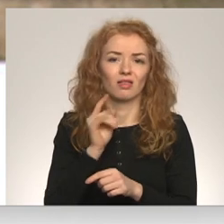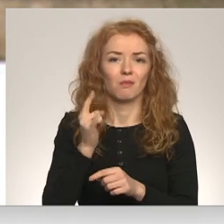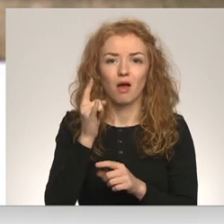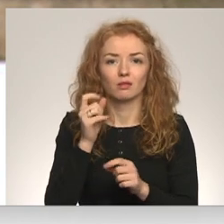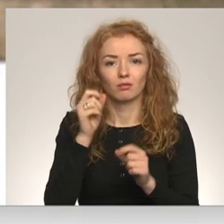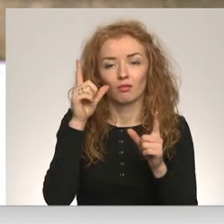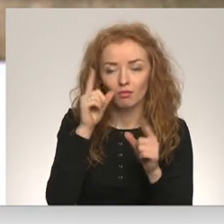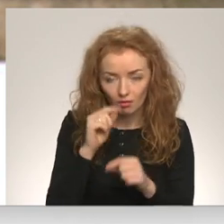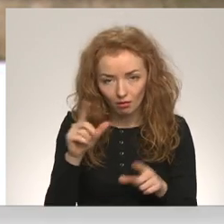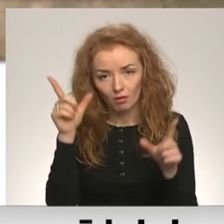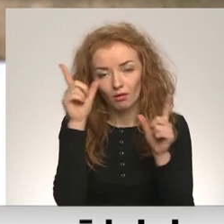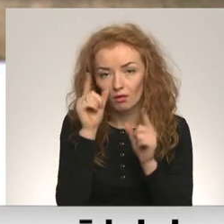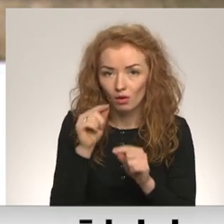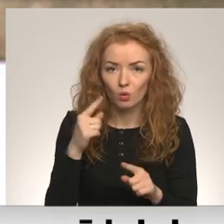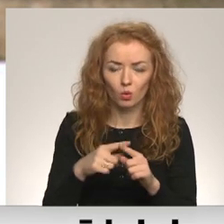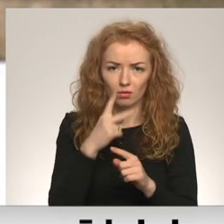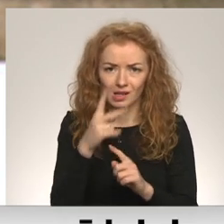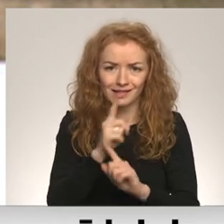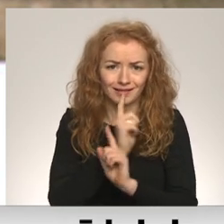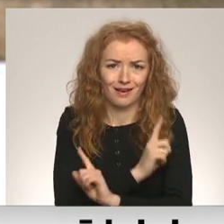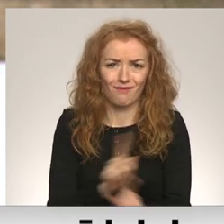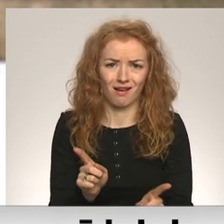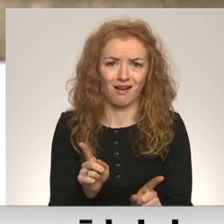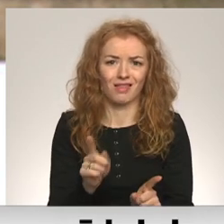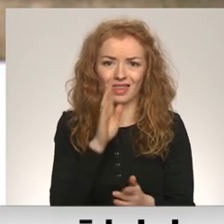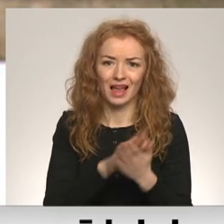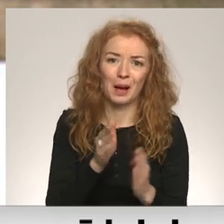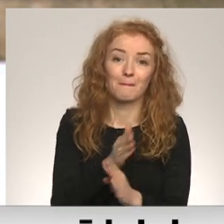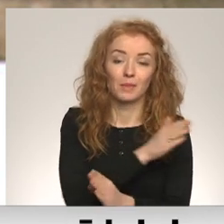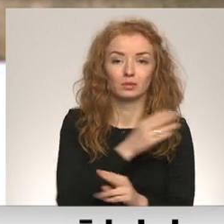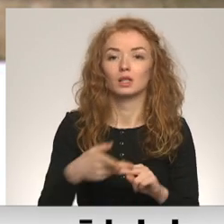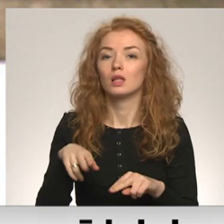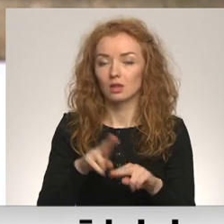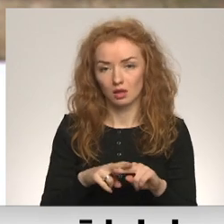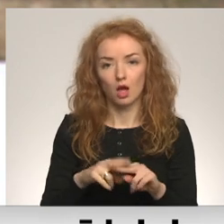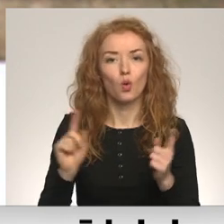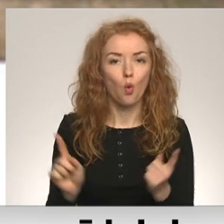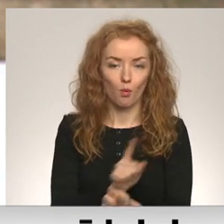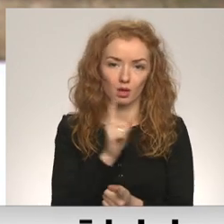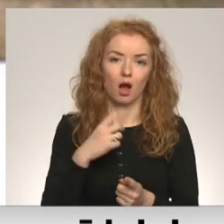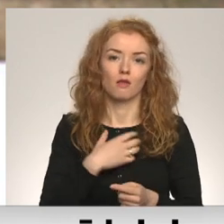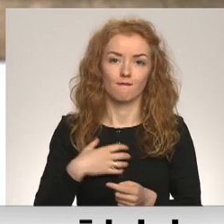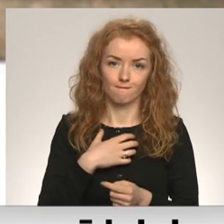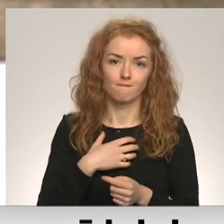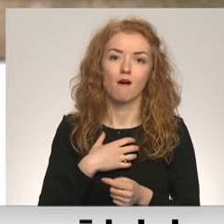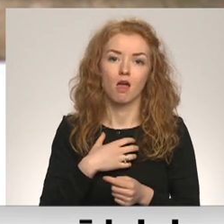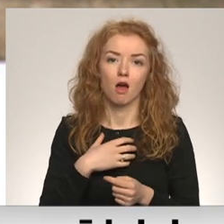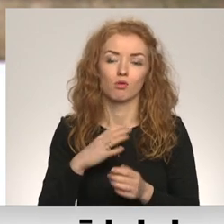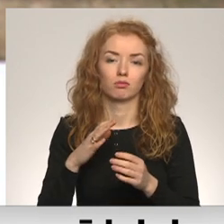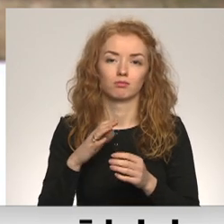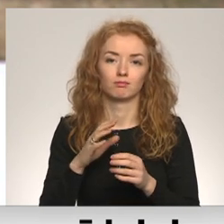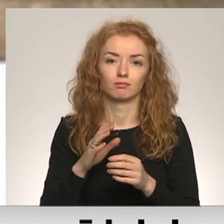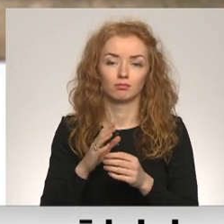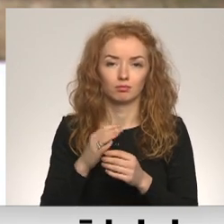miegains un uzvedās savādāk nekā tas bija ikdienā, tad viennozīmi ir nepieciešama ārsta apskata, varbūt, ka